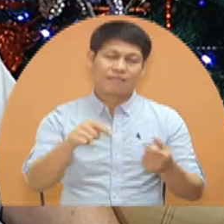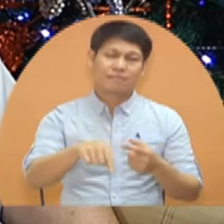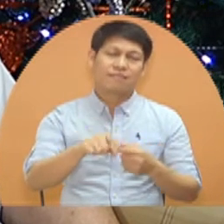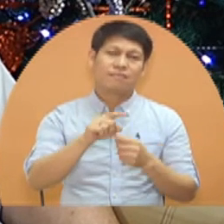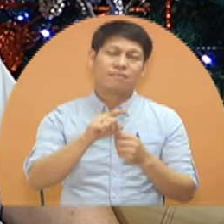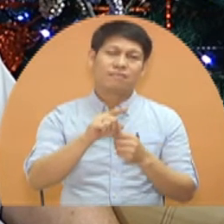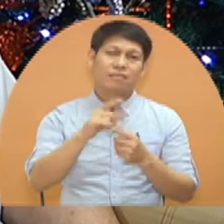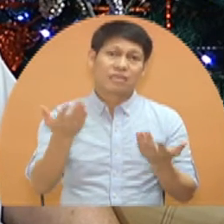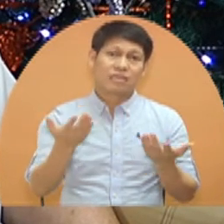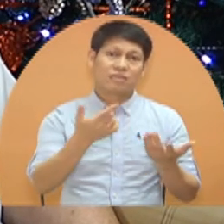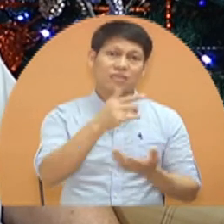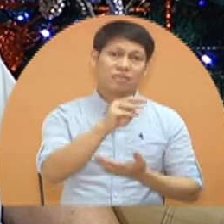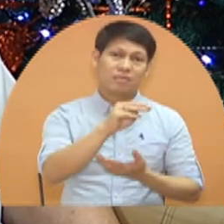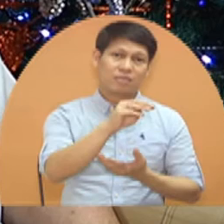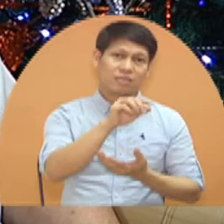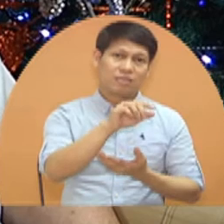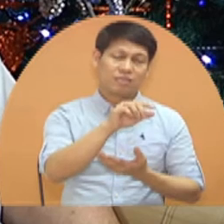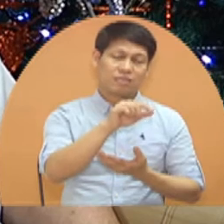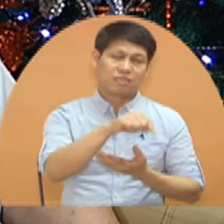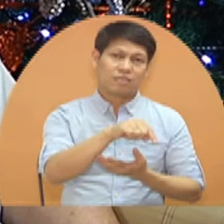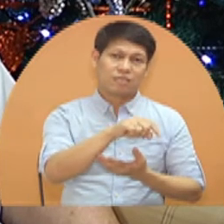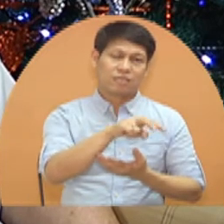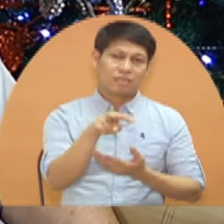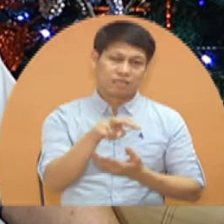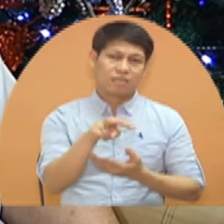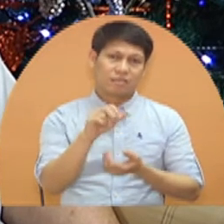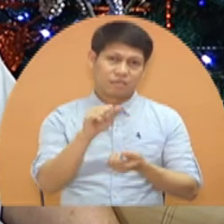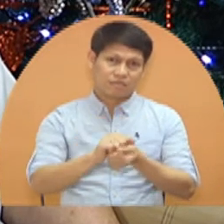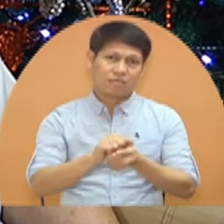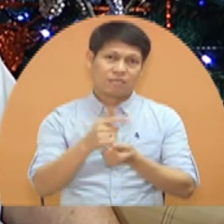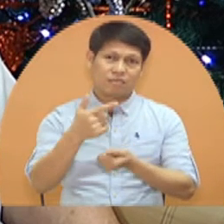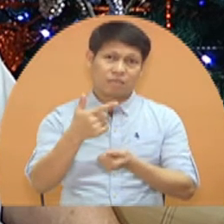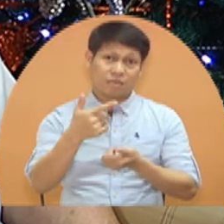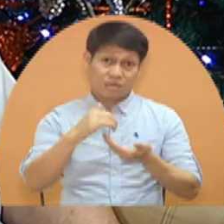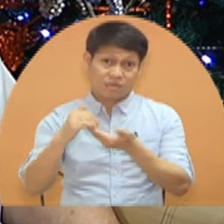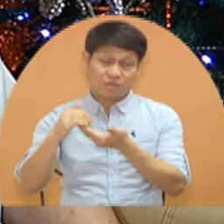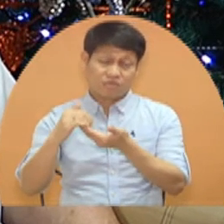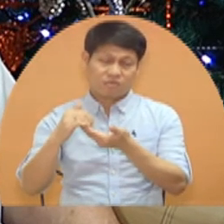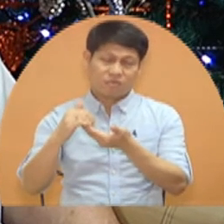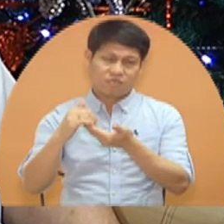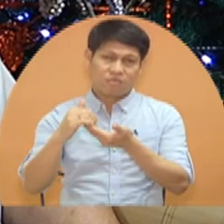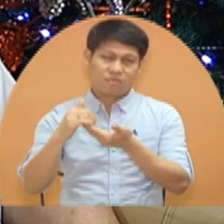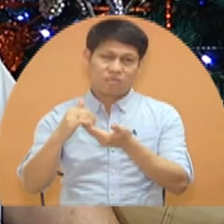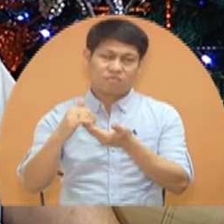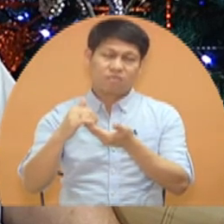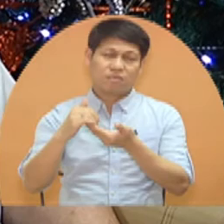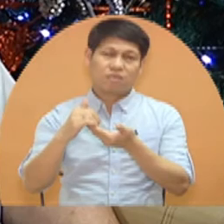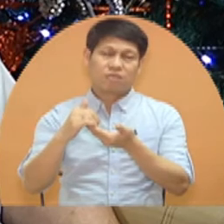Kami dito sa GMA Network, kasama ang Kapwa Ko Mahal Ko